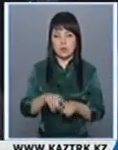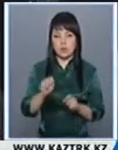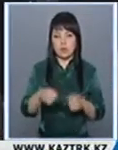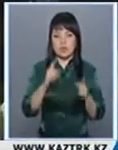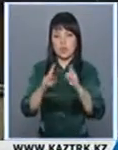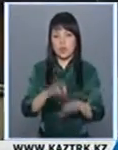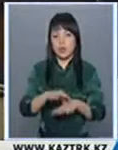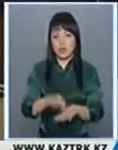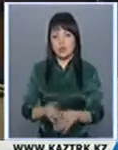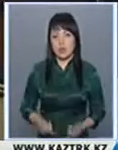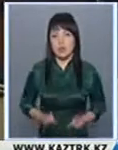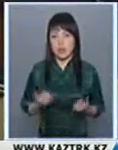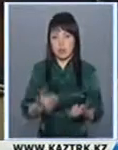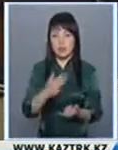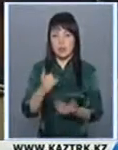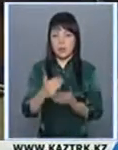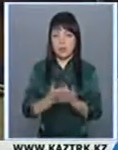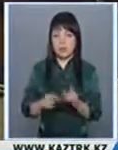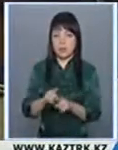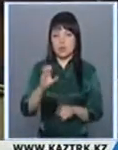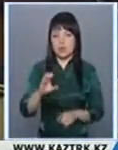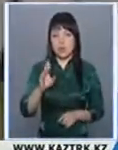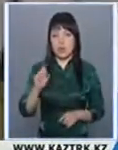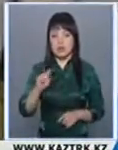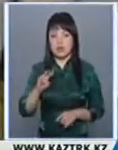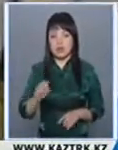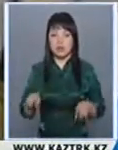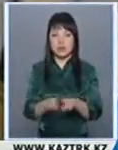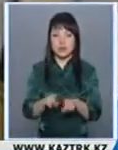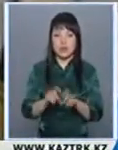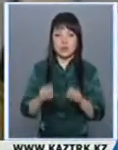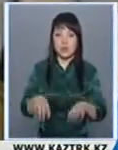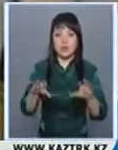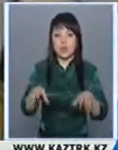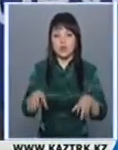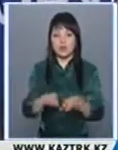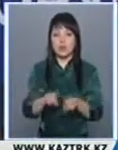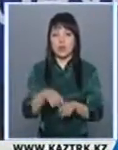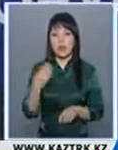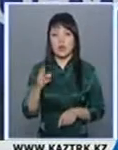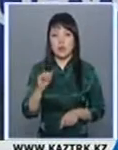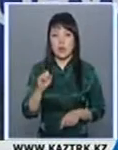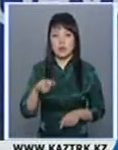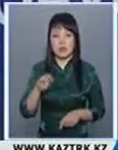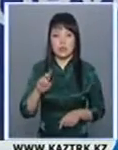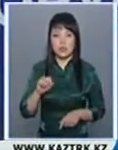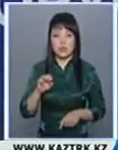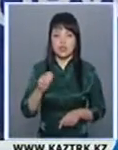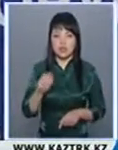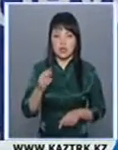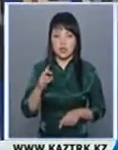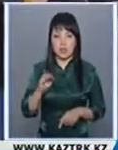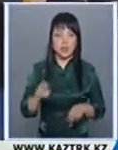сессия ұйымдастырылды. Бағдарламаны іске асырып жатқан Самұрық Қазына ұлттық қоры басқарма төрағасының орынбасары Қуандық Бүршінбаев бірінші кезеңде